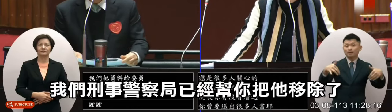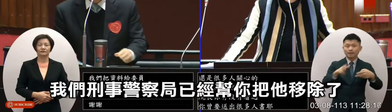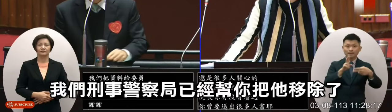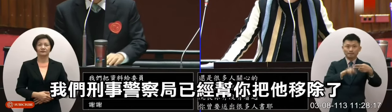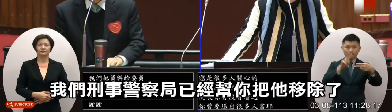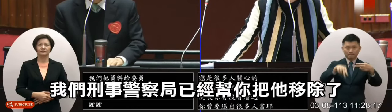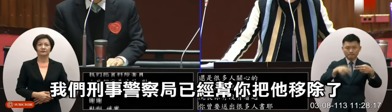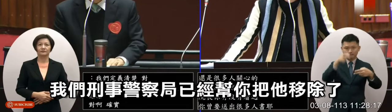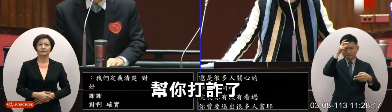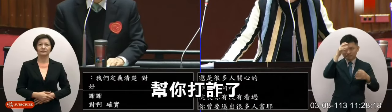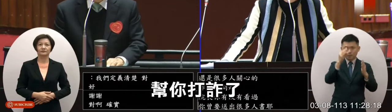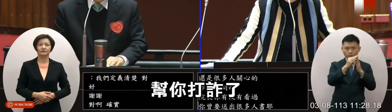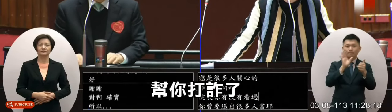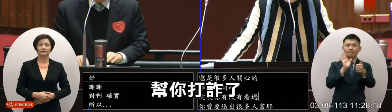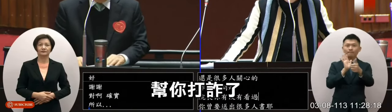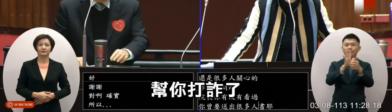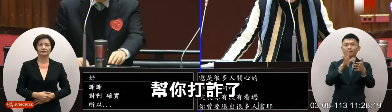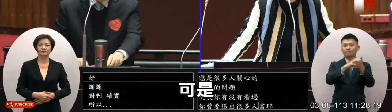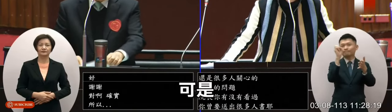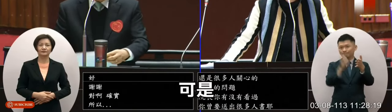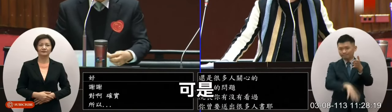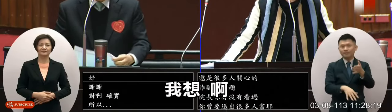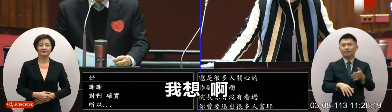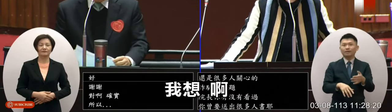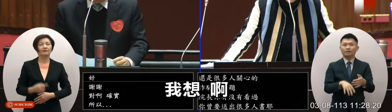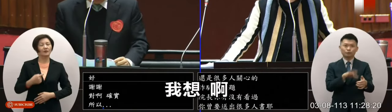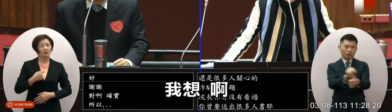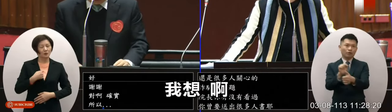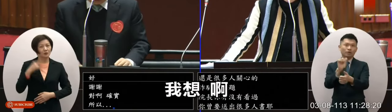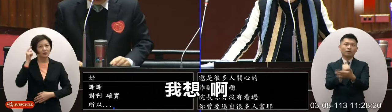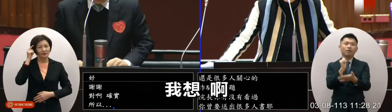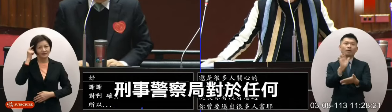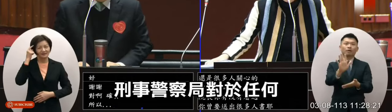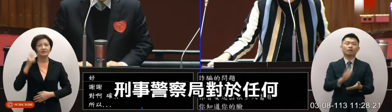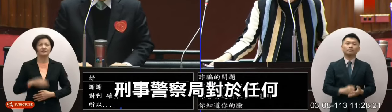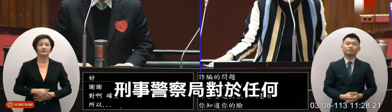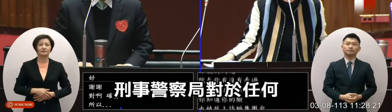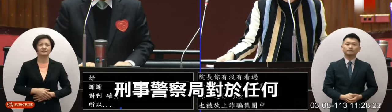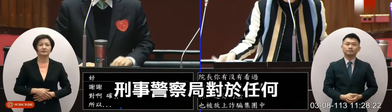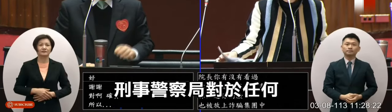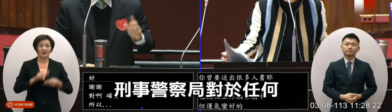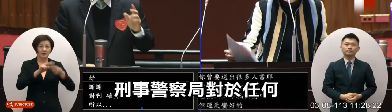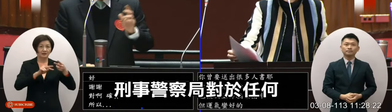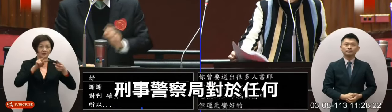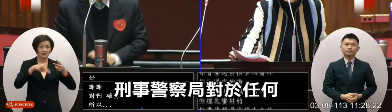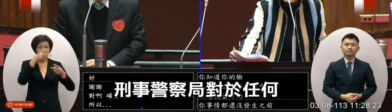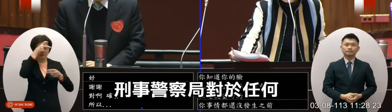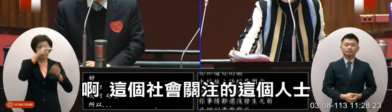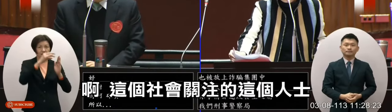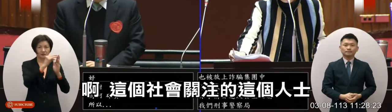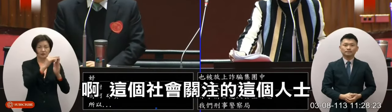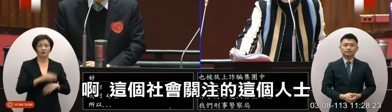察局已经帮你把它移除了，帮你打诈了。 可是我想刑事警察局对于任何